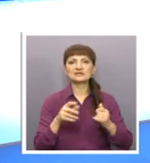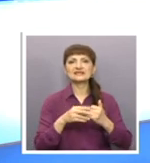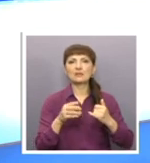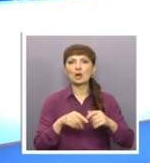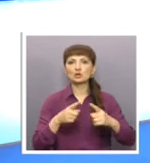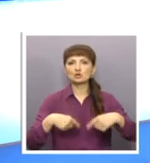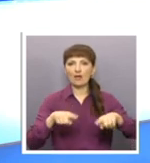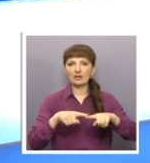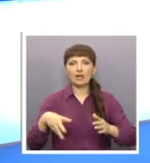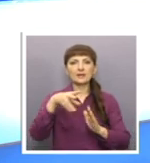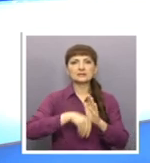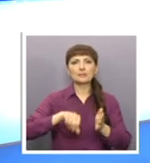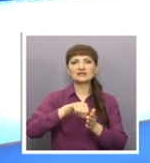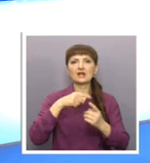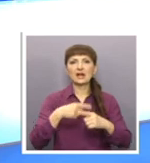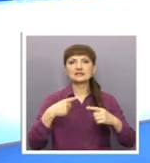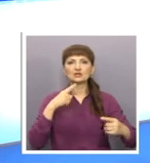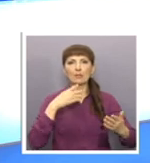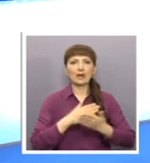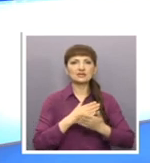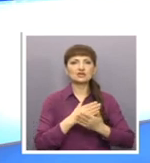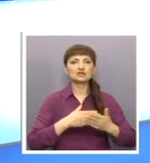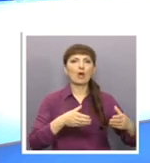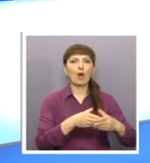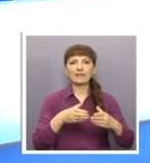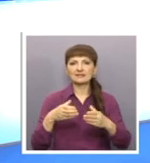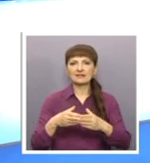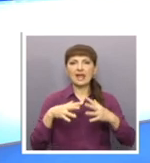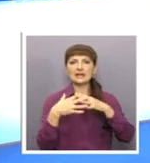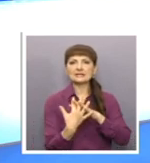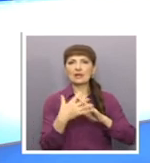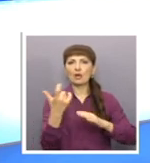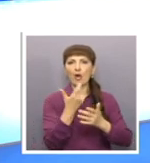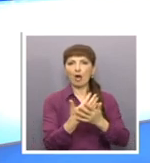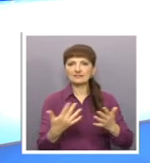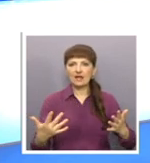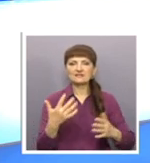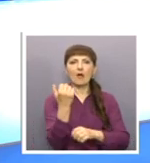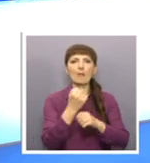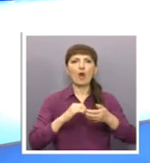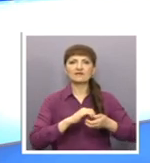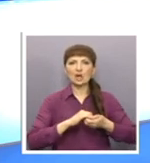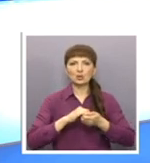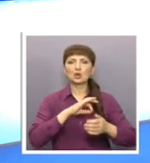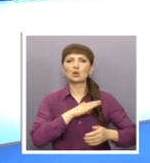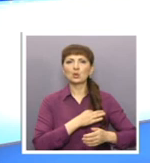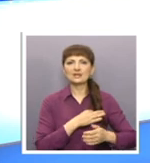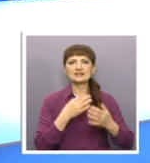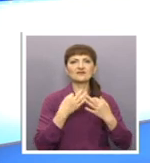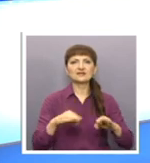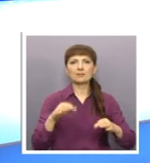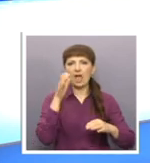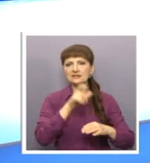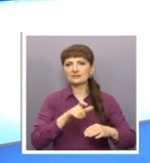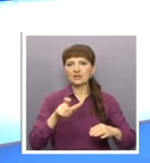совет, куда вошли представители различных политических объединений, крестьянских хозяйств, профсоюзов, юристы, независимые эксперты,